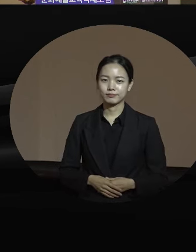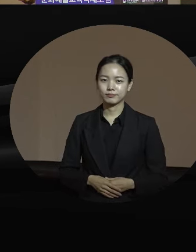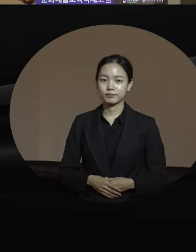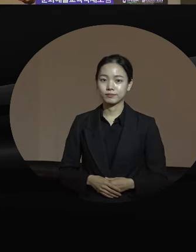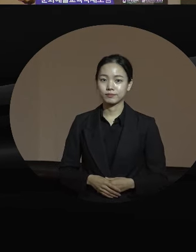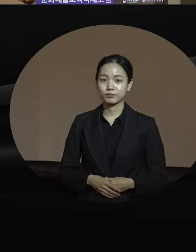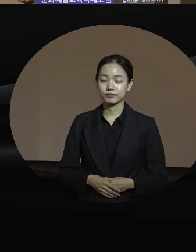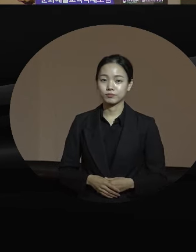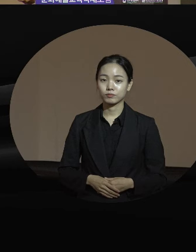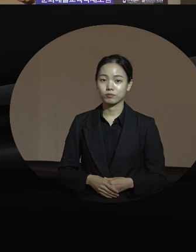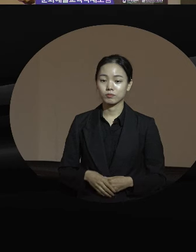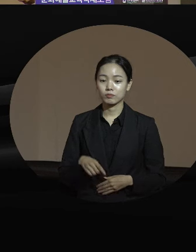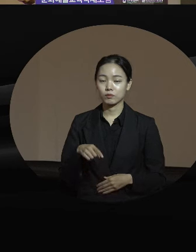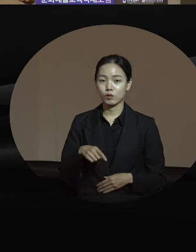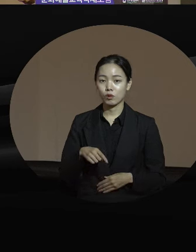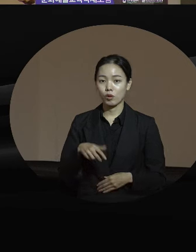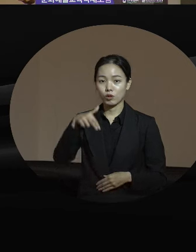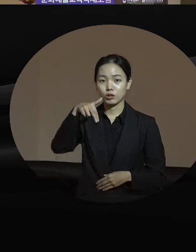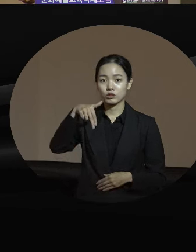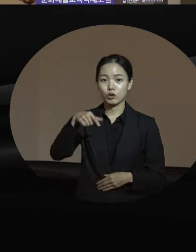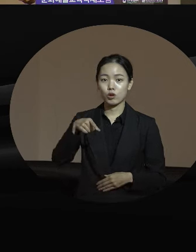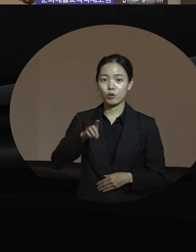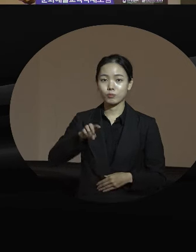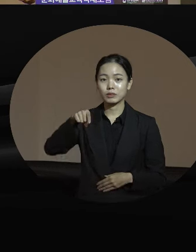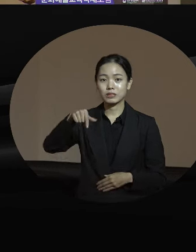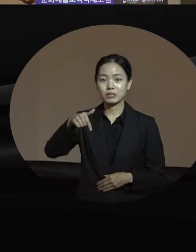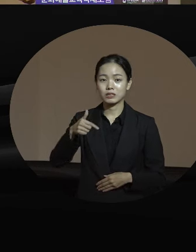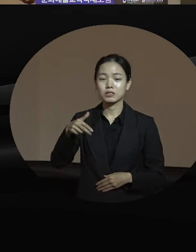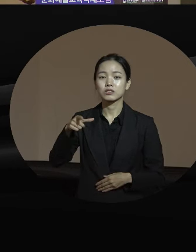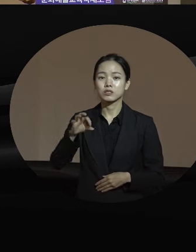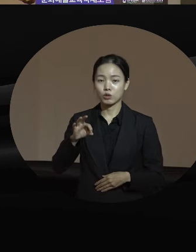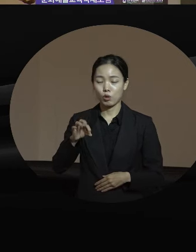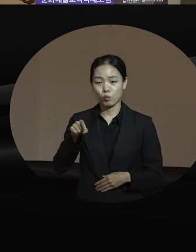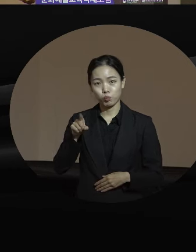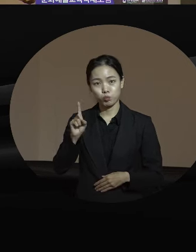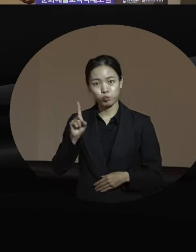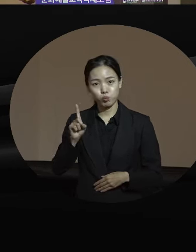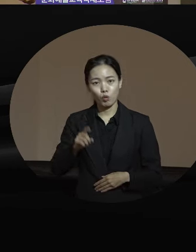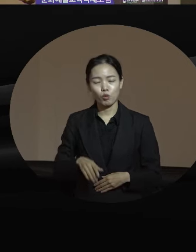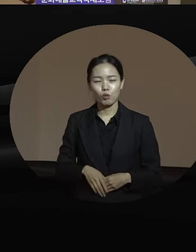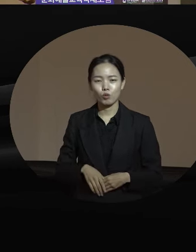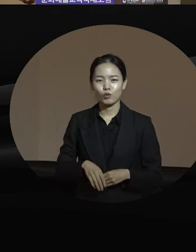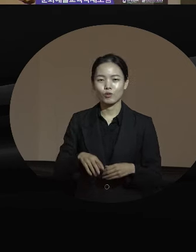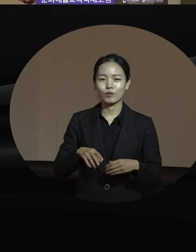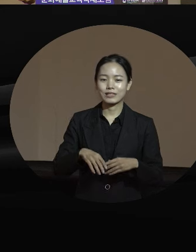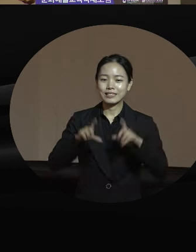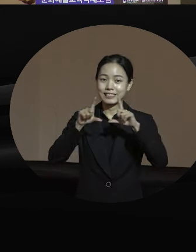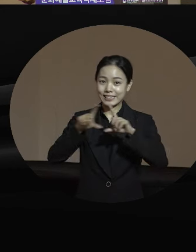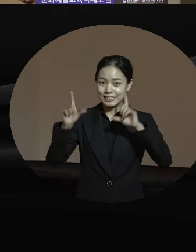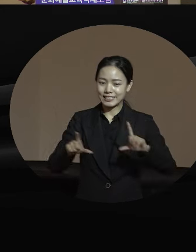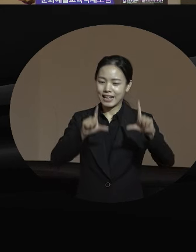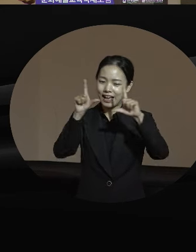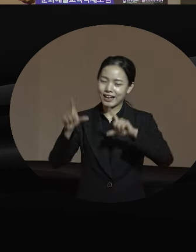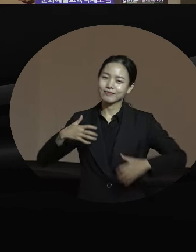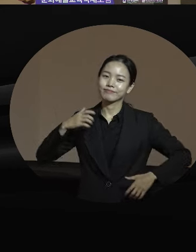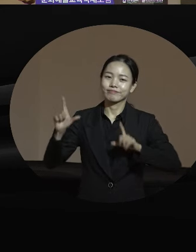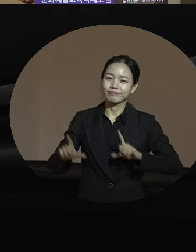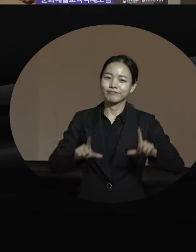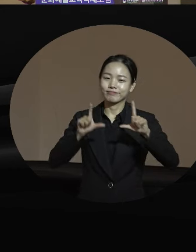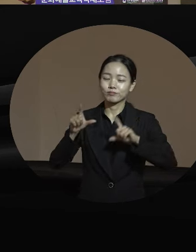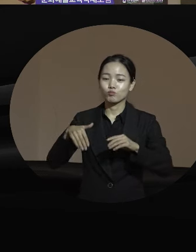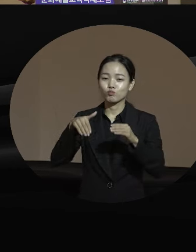문화예술 교육에 있어서 접근성은 예술 경험을 일상화함으로써 문화적 감수성과 창의성을 바탕으로 소통과 공감